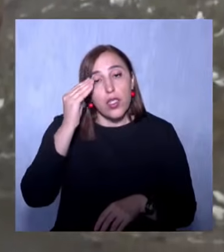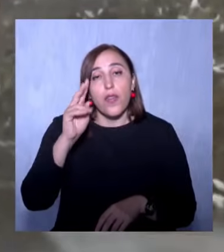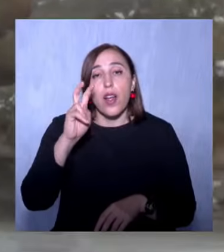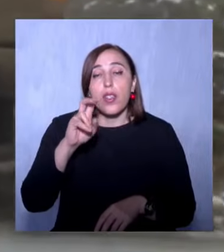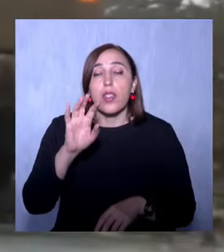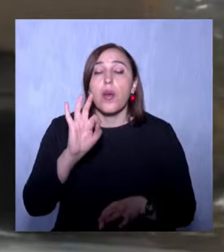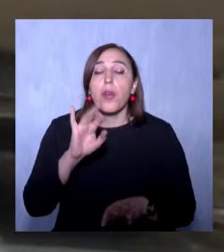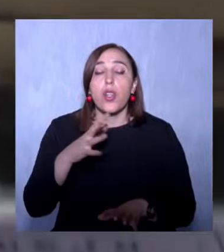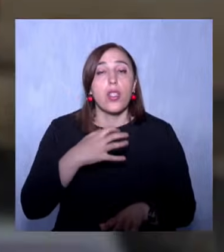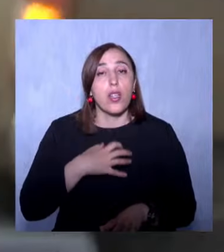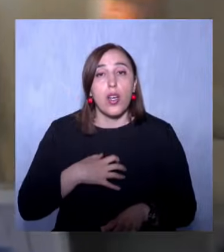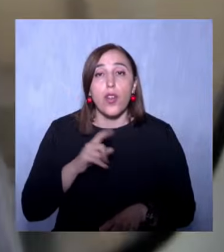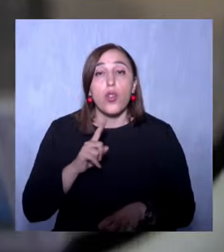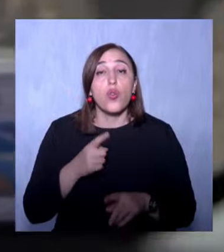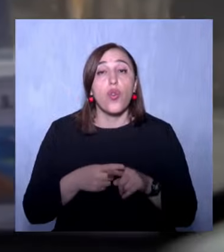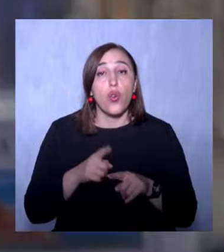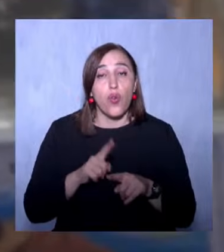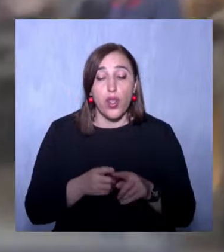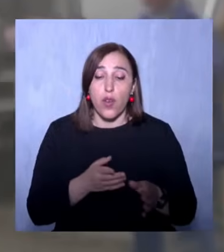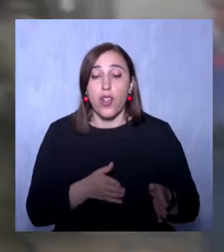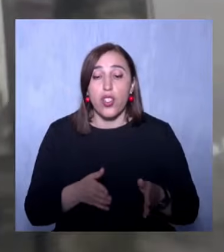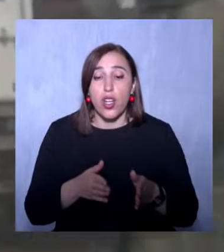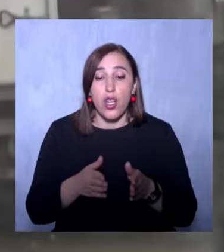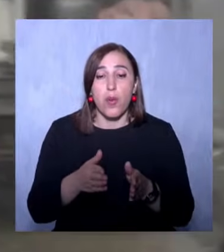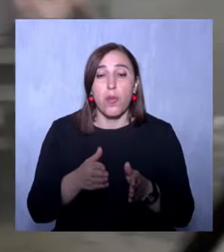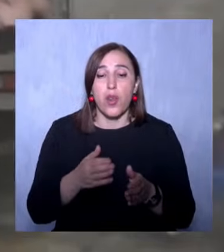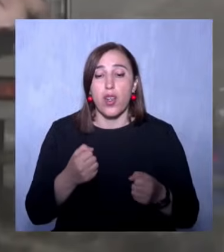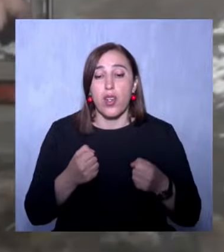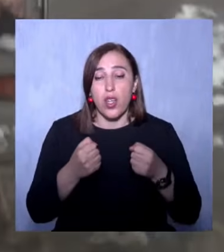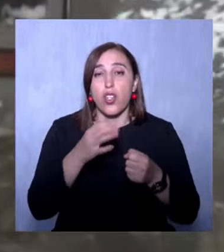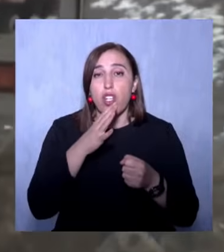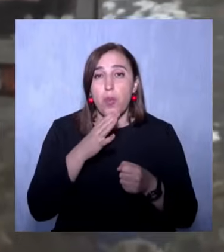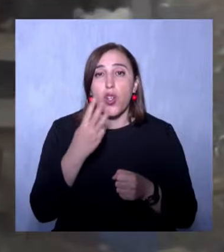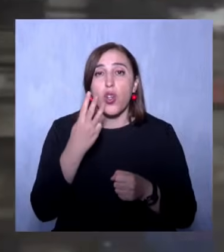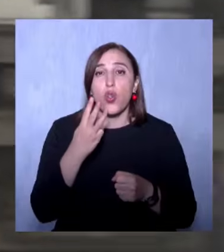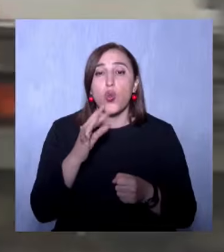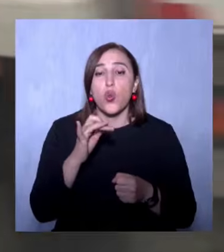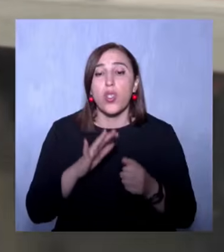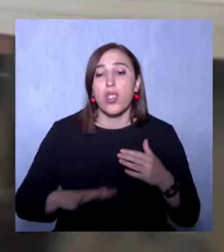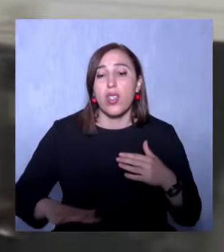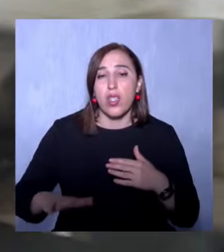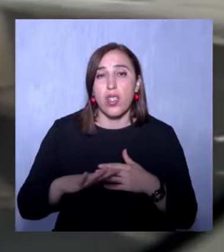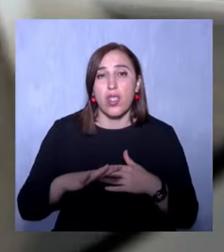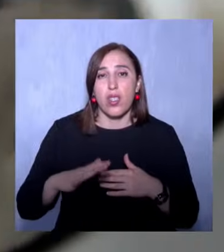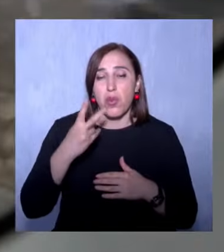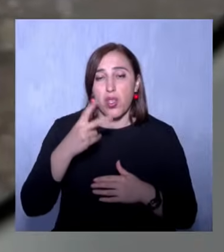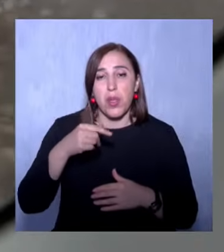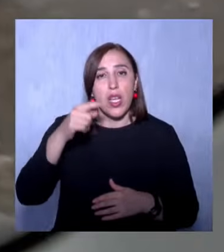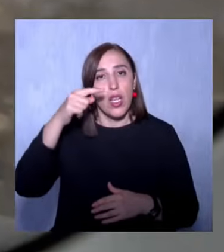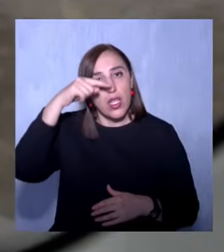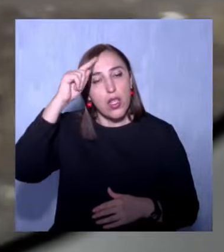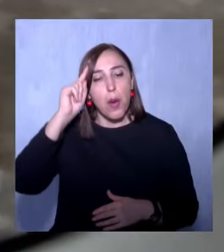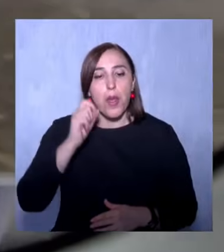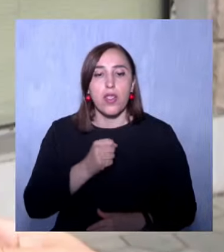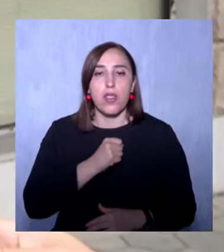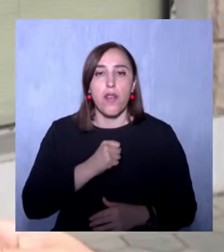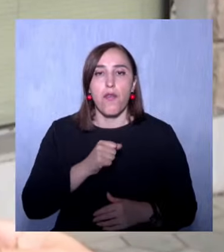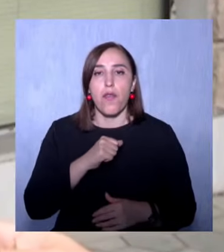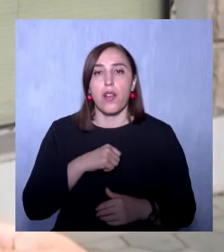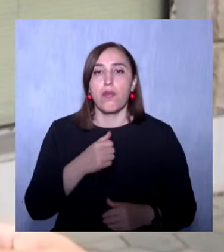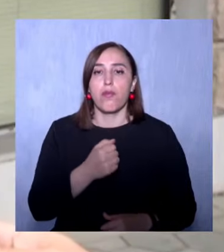ամենօրեն զգում իրենց մաշկի վրա, թեկուզ ճանապարհով անցնելիս, երբ Շուշիի մերձակայքում դեմ առ դեմ զինված ադրբեջանցիներն